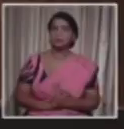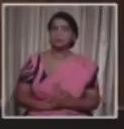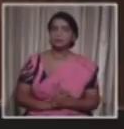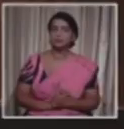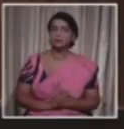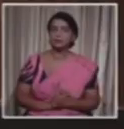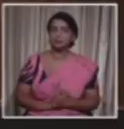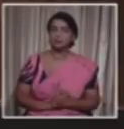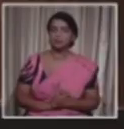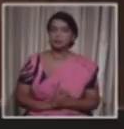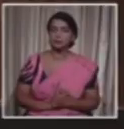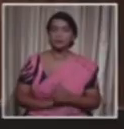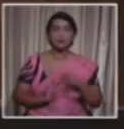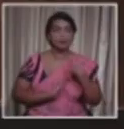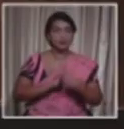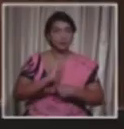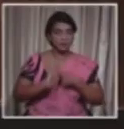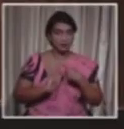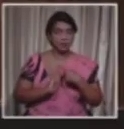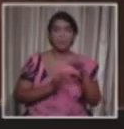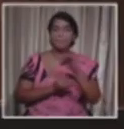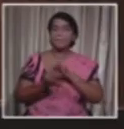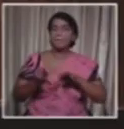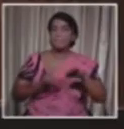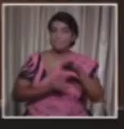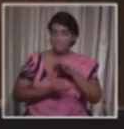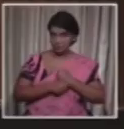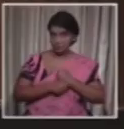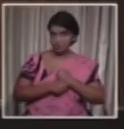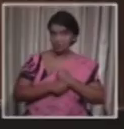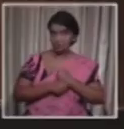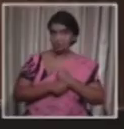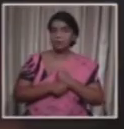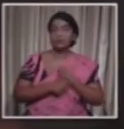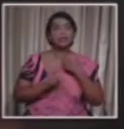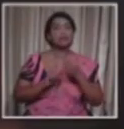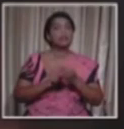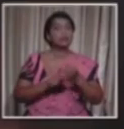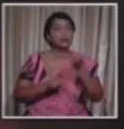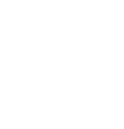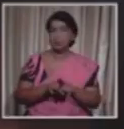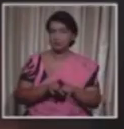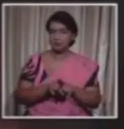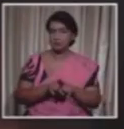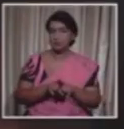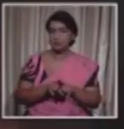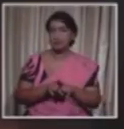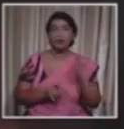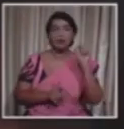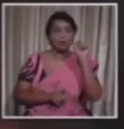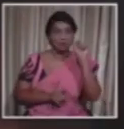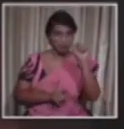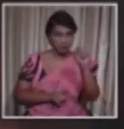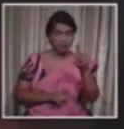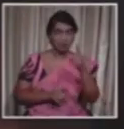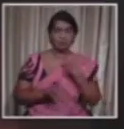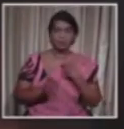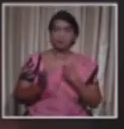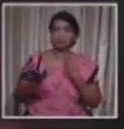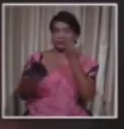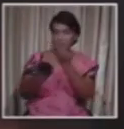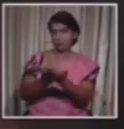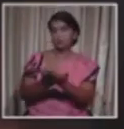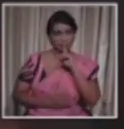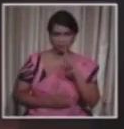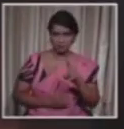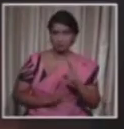කථානායකතුමනි, ශ්‍රී ලංකා ප්‍රජාතාන්ත්‍රික සමාජවාදී ජනරජයේ ජනාධිපතිවරයා හැටියට නාම යෝජනා ඉදිරිපත් කිරීම මම